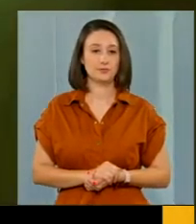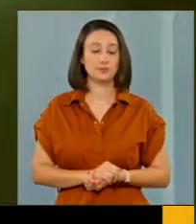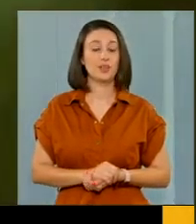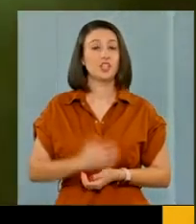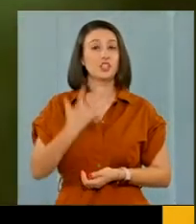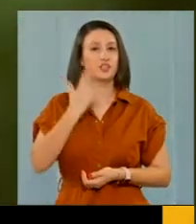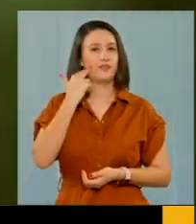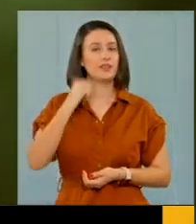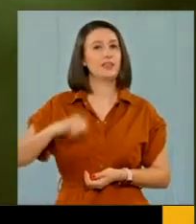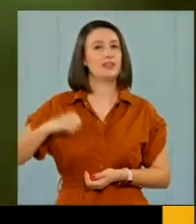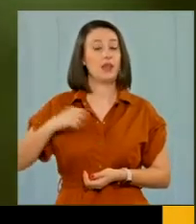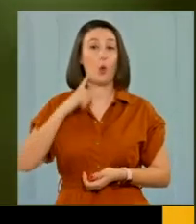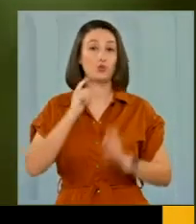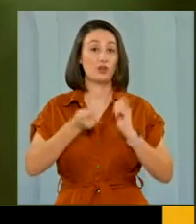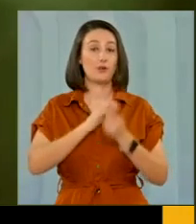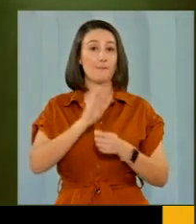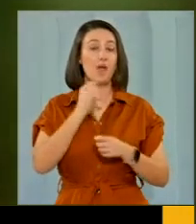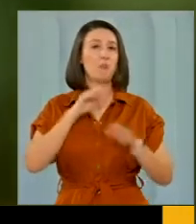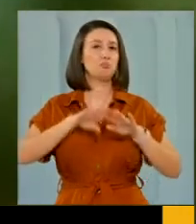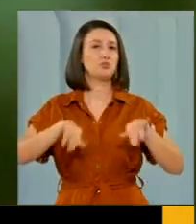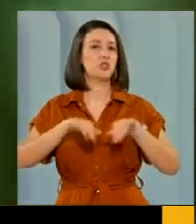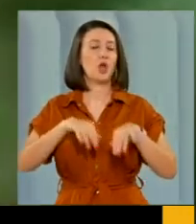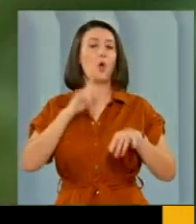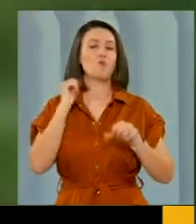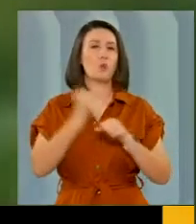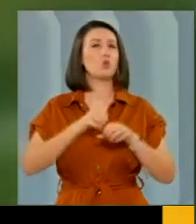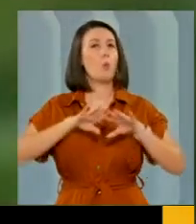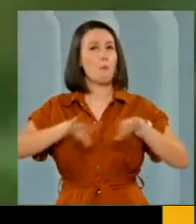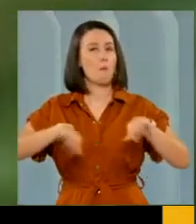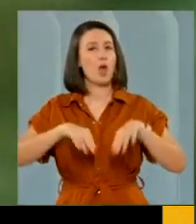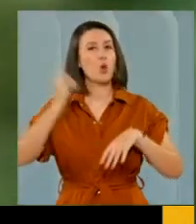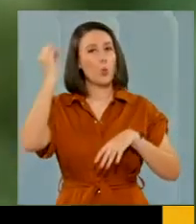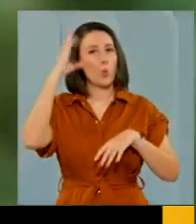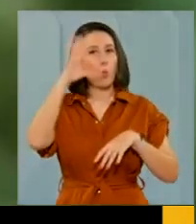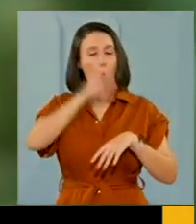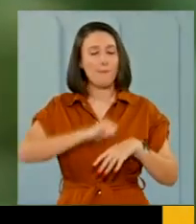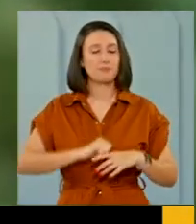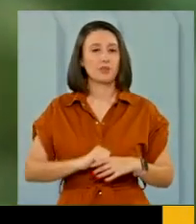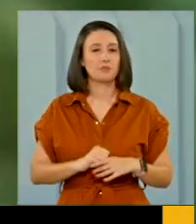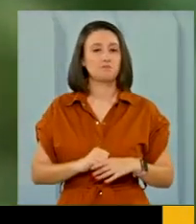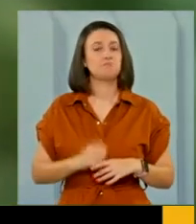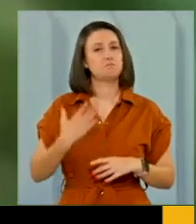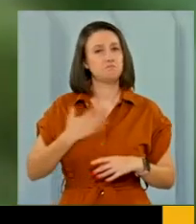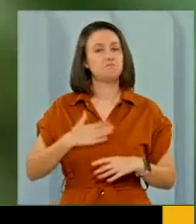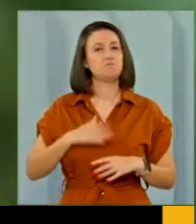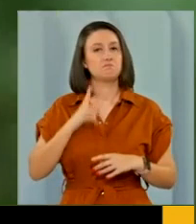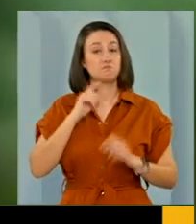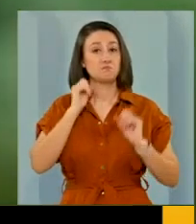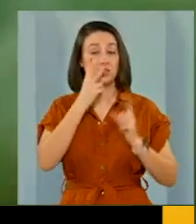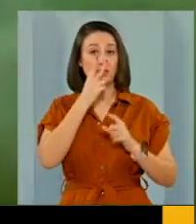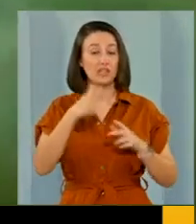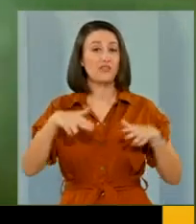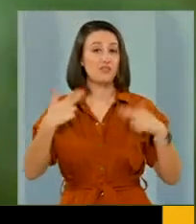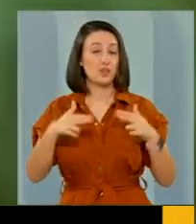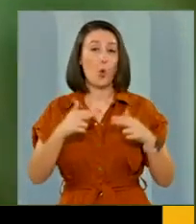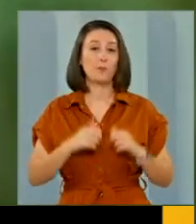Cinci tinere din Timișoara au transformat Bega în piscină și au făcut o baie în toiul nopții. Fetele par să se fi distrat de minune, iar asta se vede și pe o